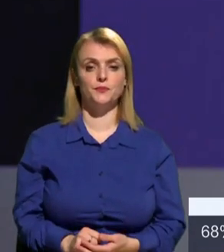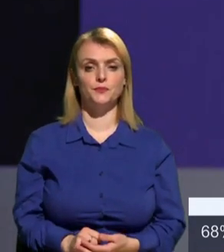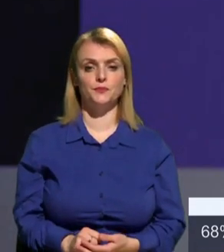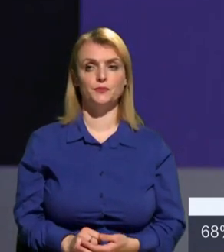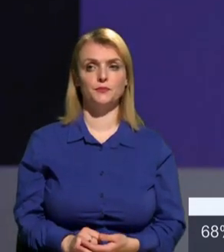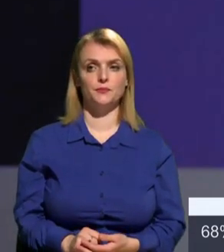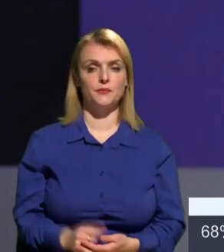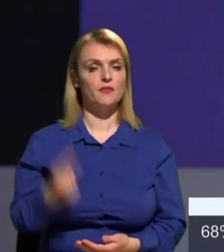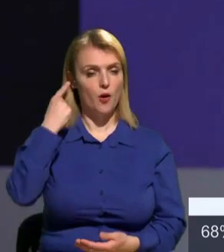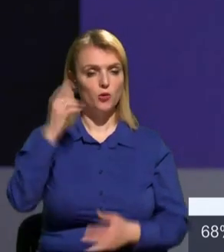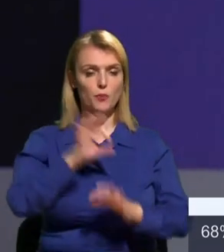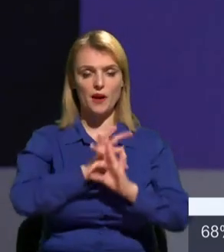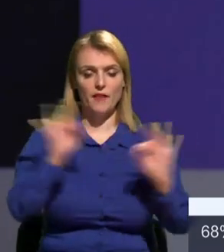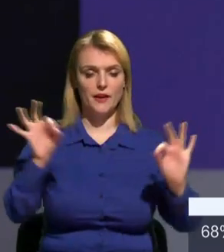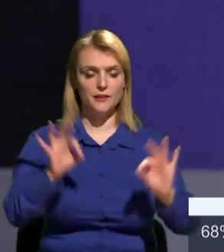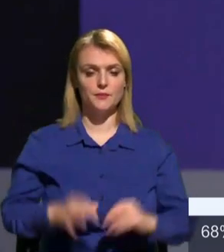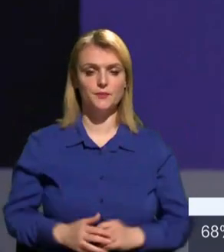Eu vă aud foarte bine.